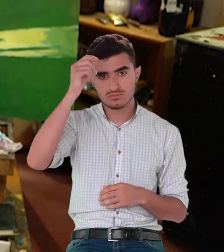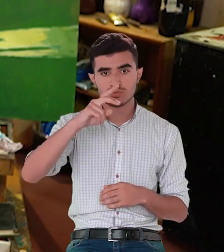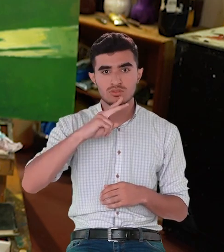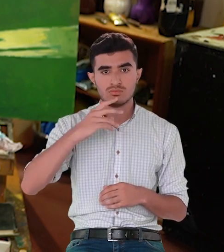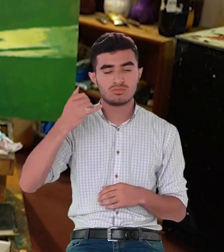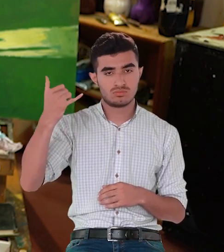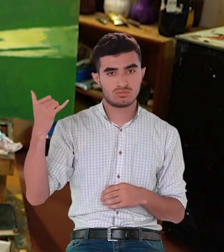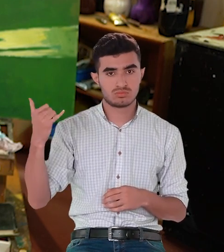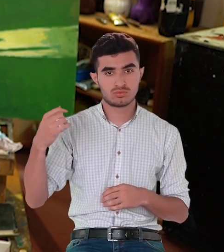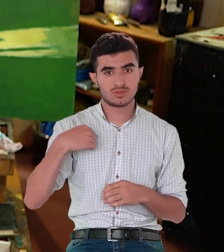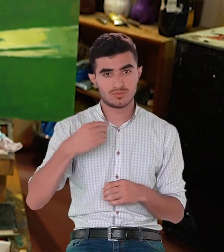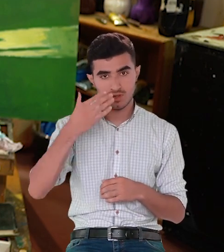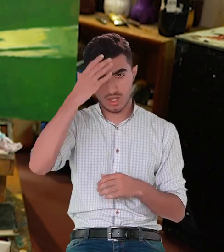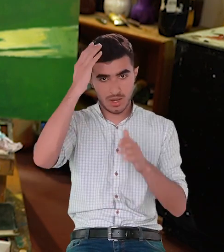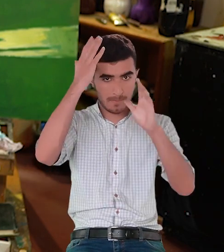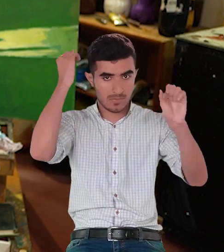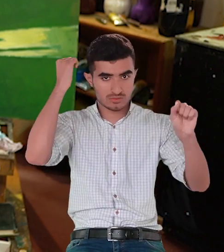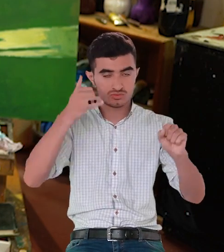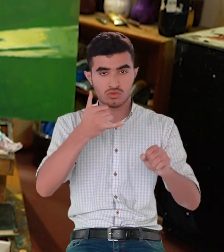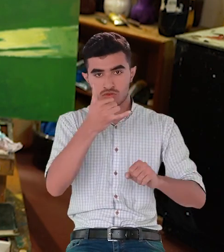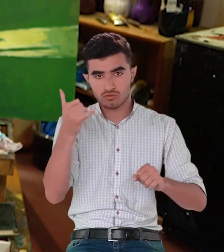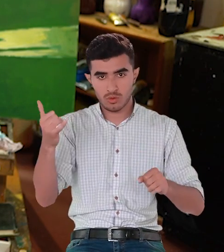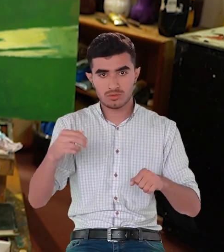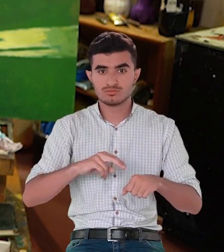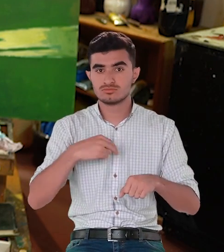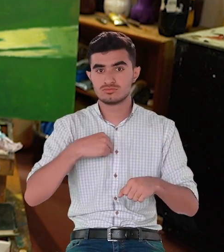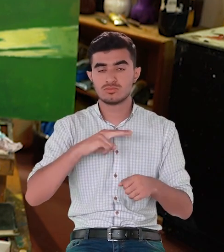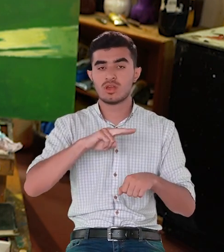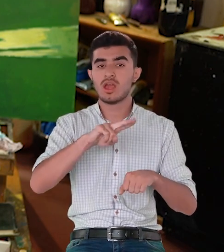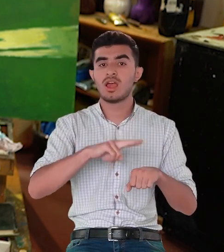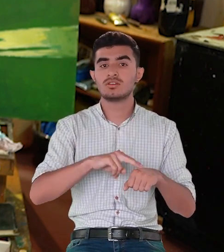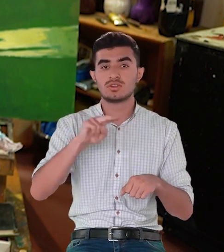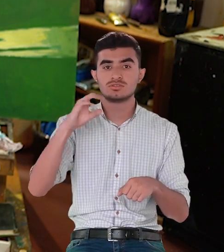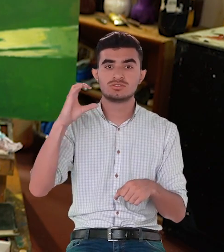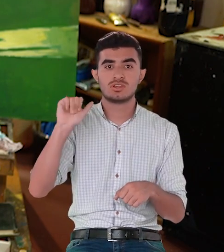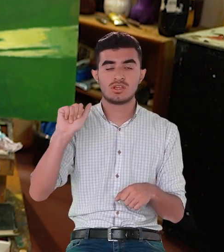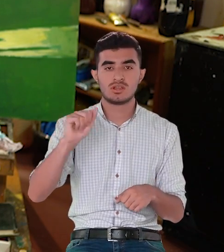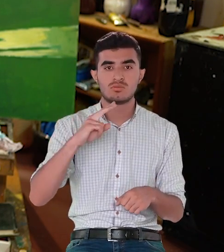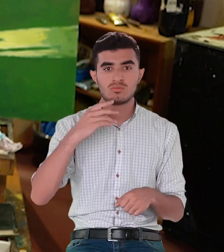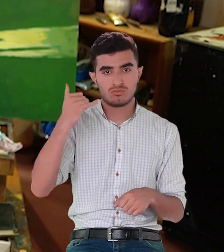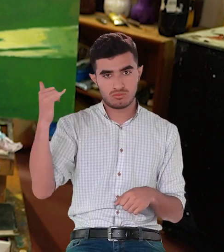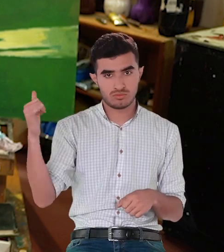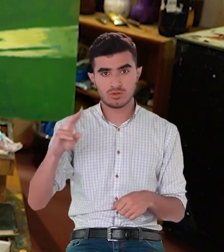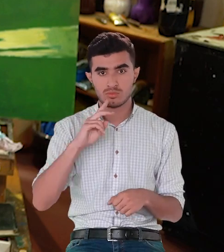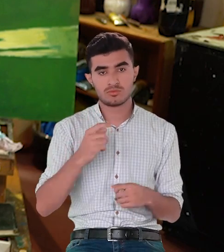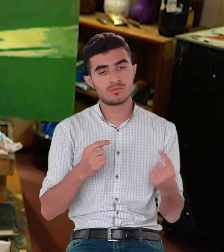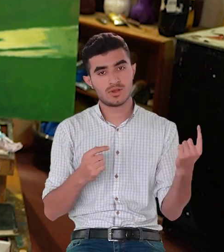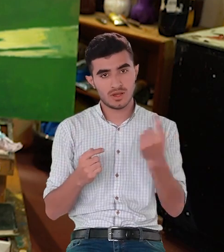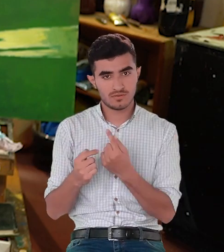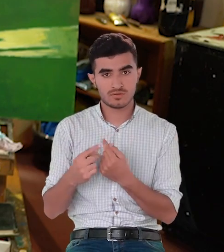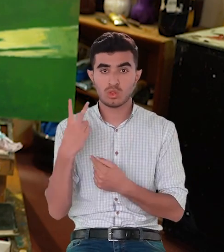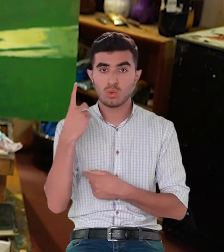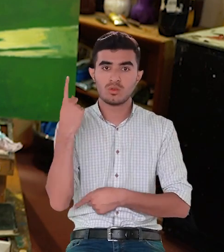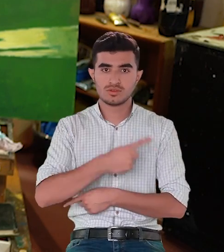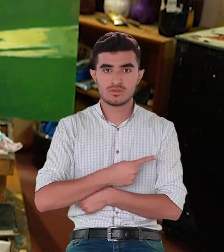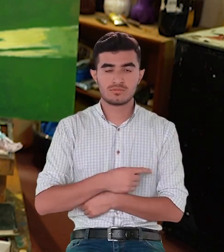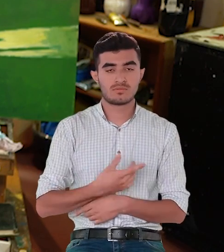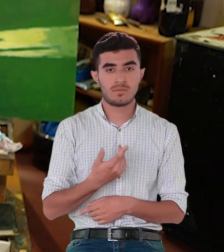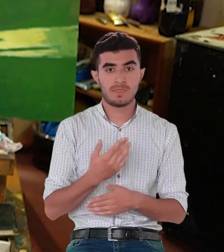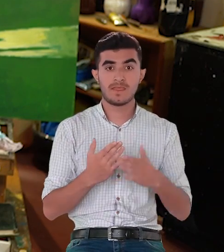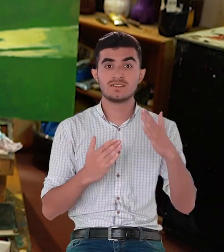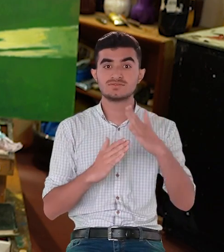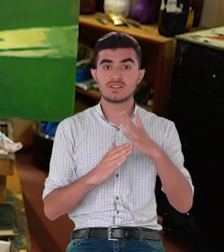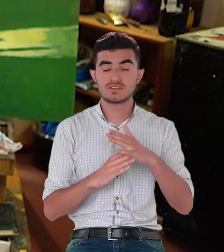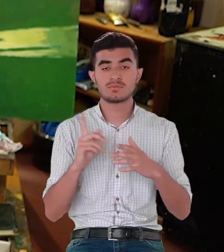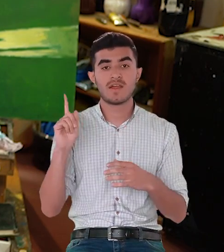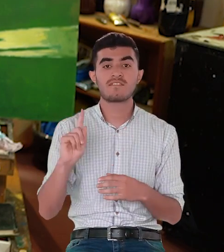سعید اختر نے. میں نے کہا ہاں جی. تو میں آ رہا ہوں 2 دن میں تو ملاقات ہوگی. یعنی کہ ان کی پریزیڈنٹ بننے کے